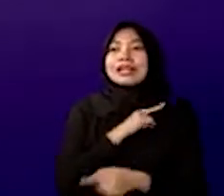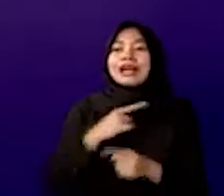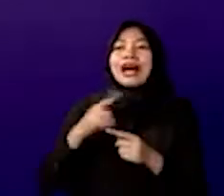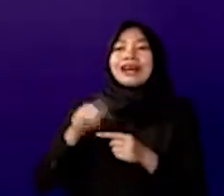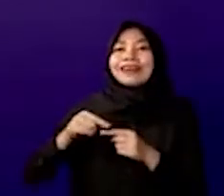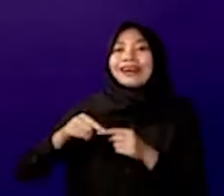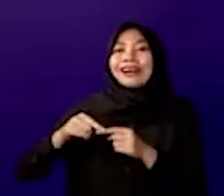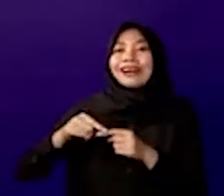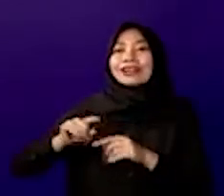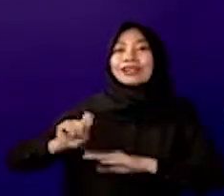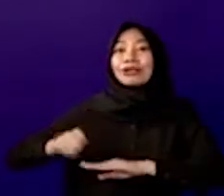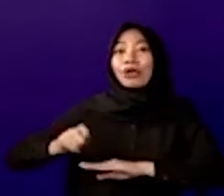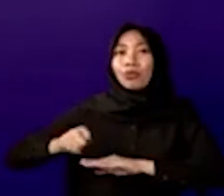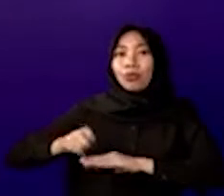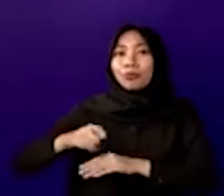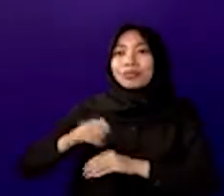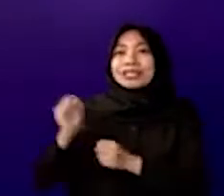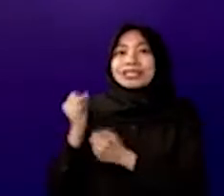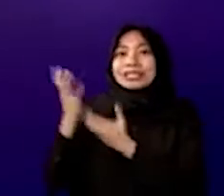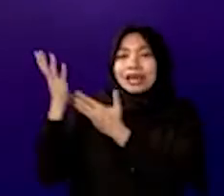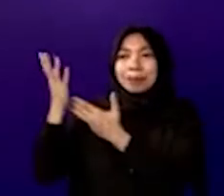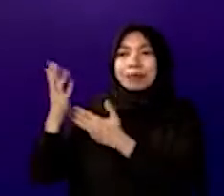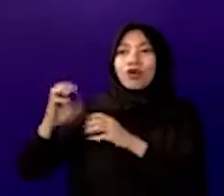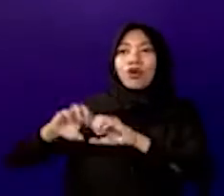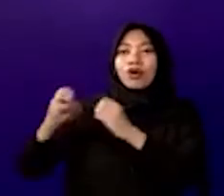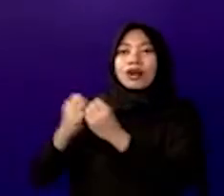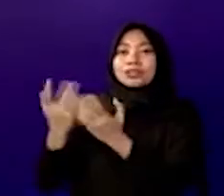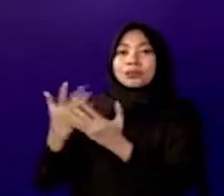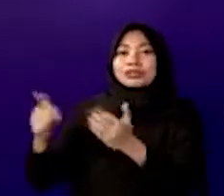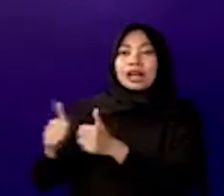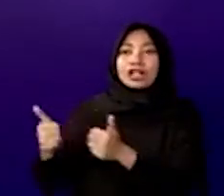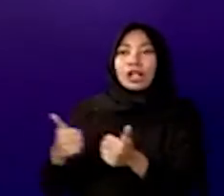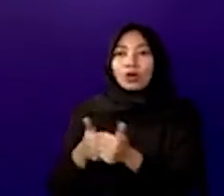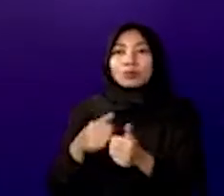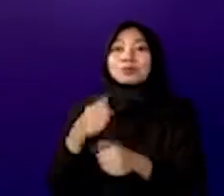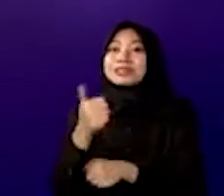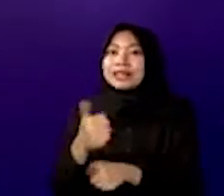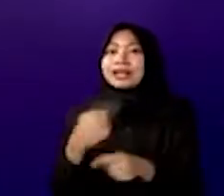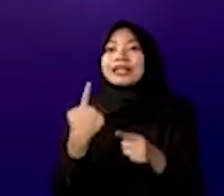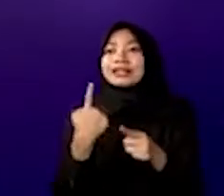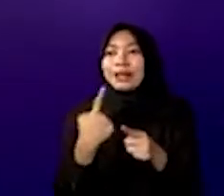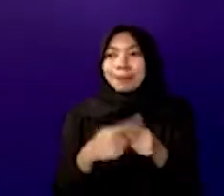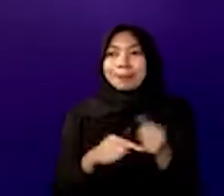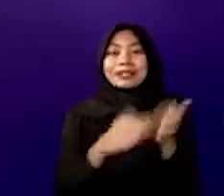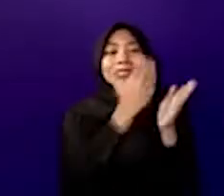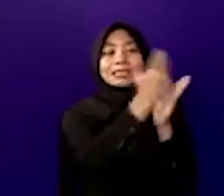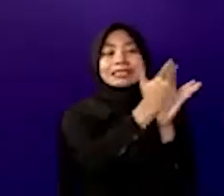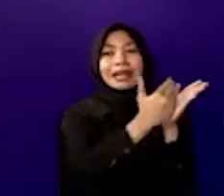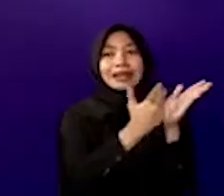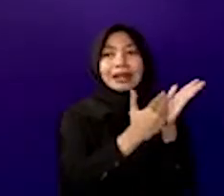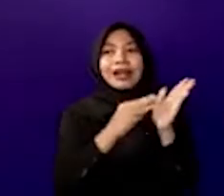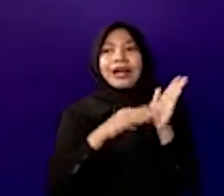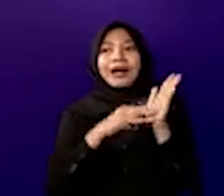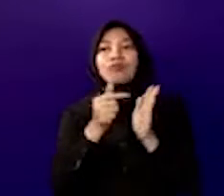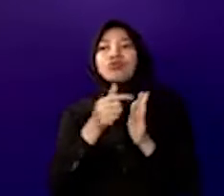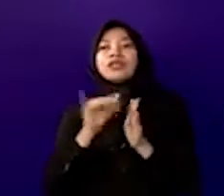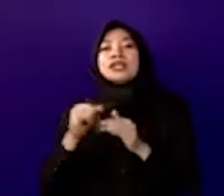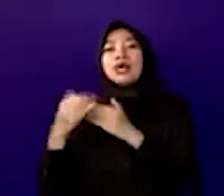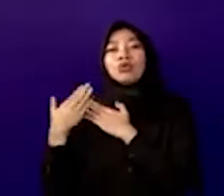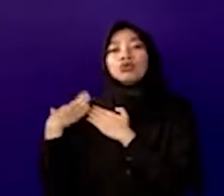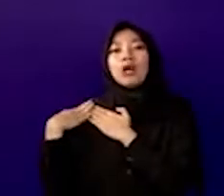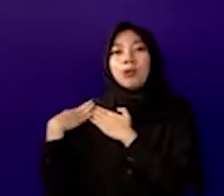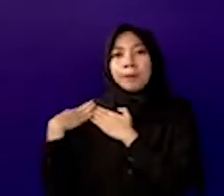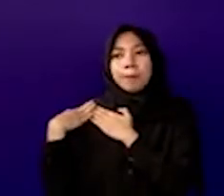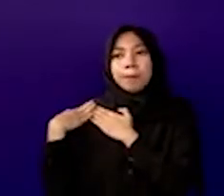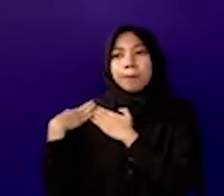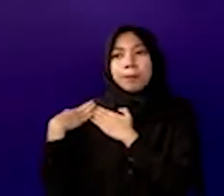nah kemudian juga ee ormas bisa dilibatkan tetapi seluruh standar dan sidang fatwanya MUI Pak sehingga